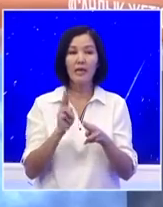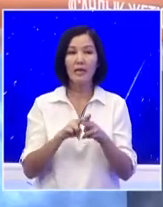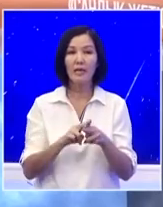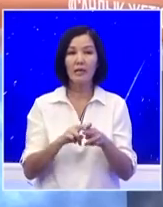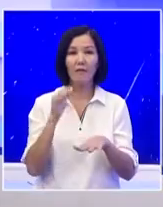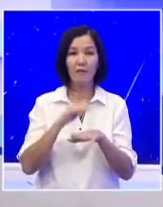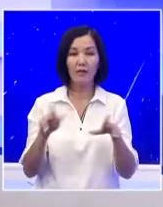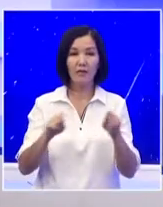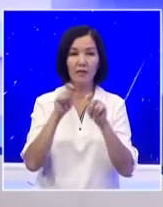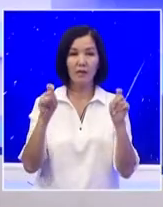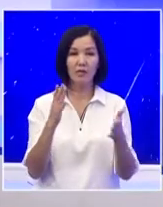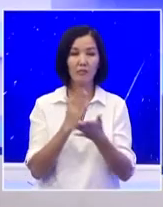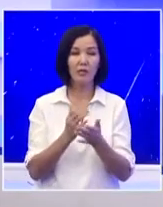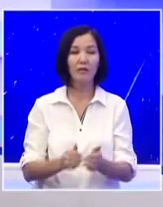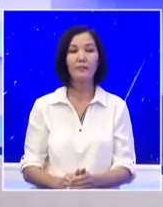жатыр.